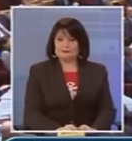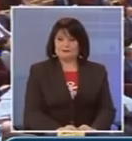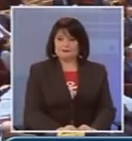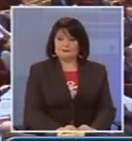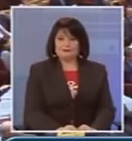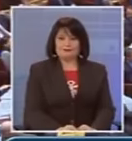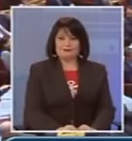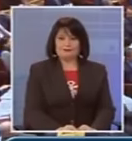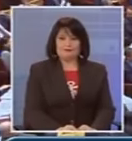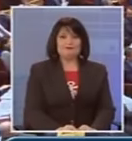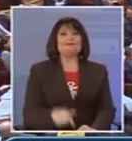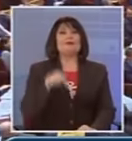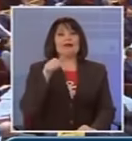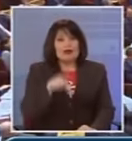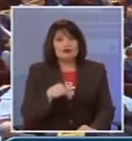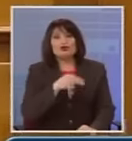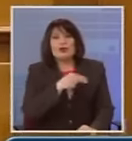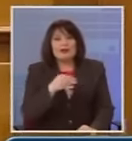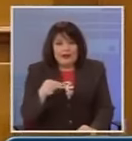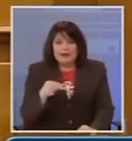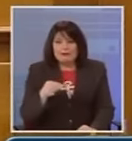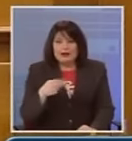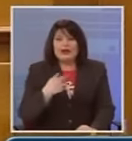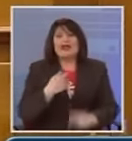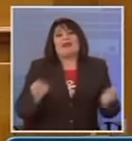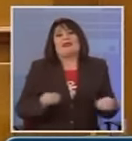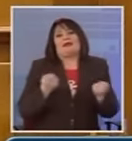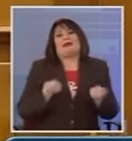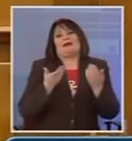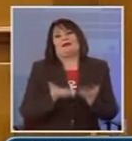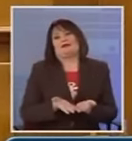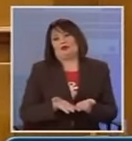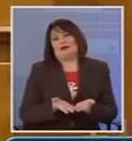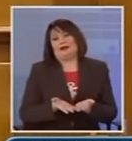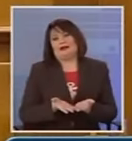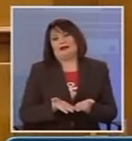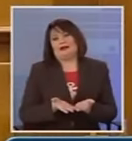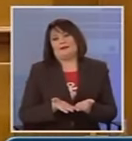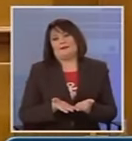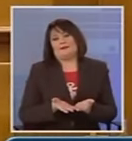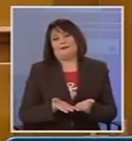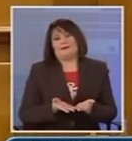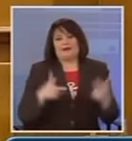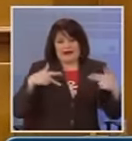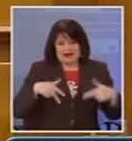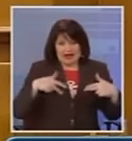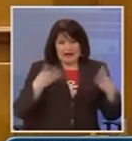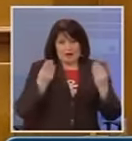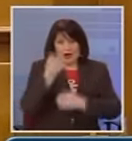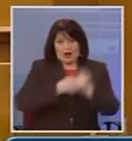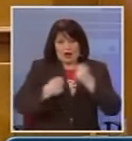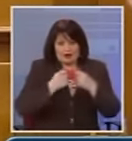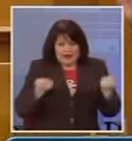Ότι αυτό το πράγμα δεν χρησιμοποιείται πια από κράτη εδώ και πολλές